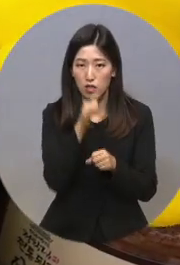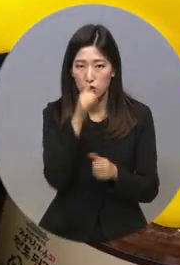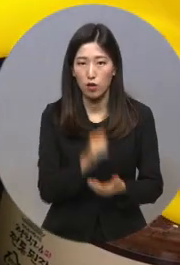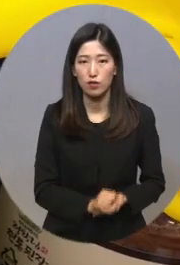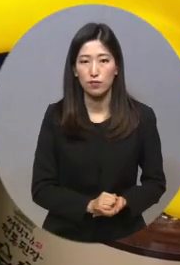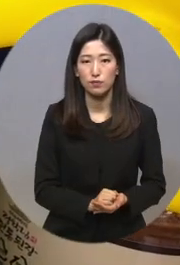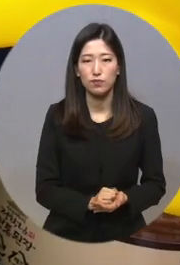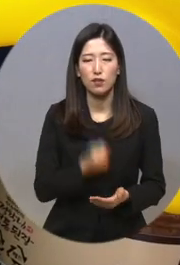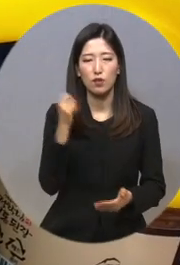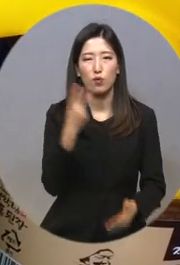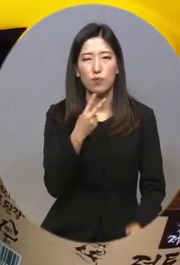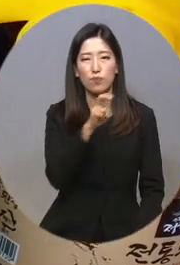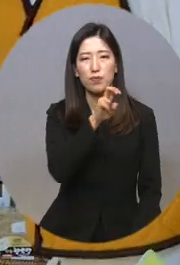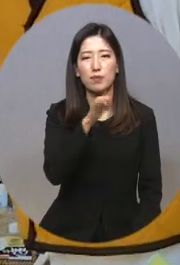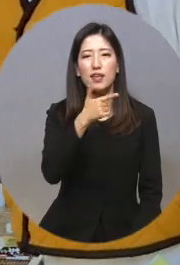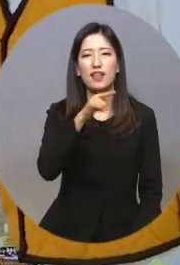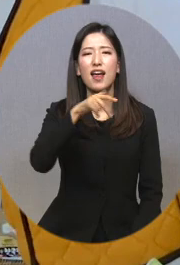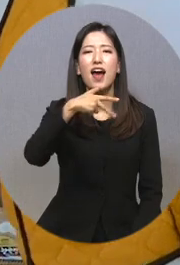불미나리 인진쑥